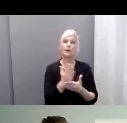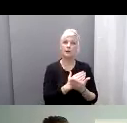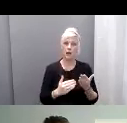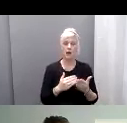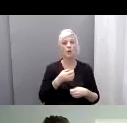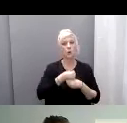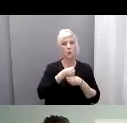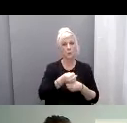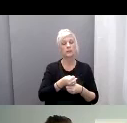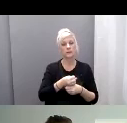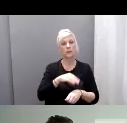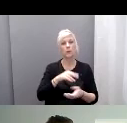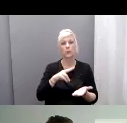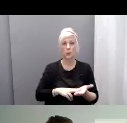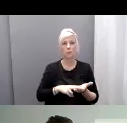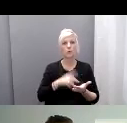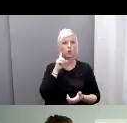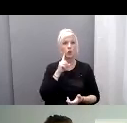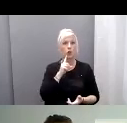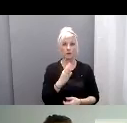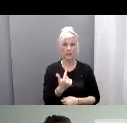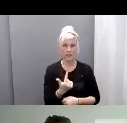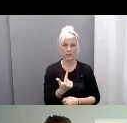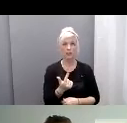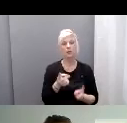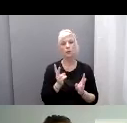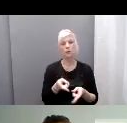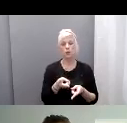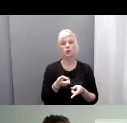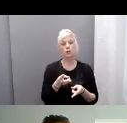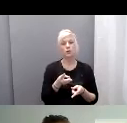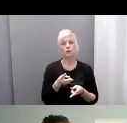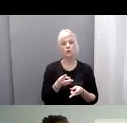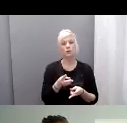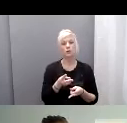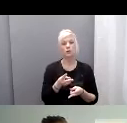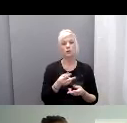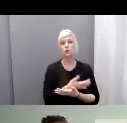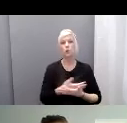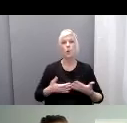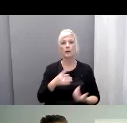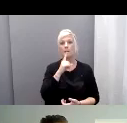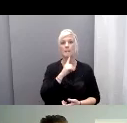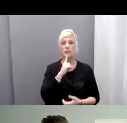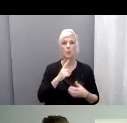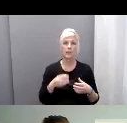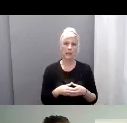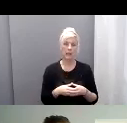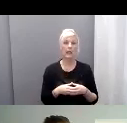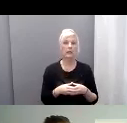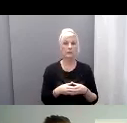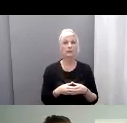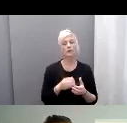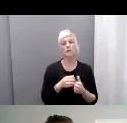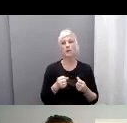sjukdomar samt dövhet, som är en språklig minoritet men som av samhället ofta ses som en funktionsnedsättning relaterad till